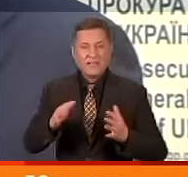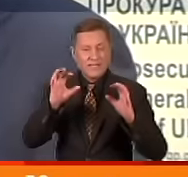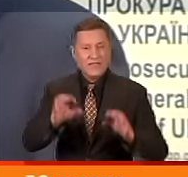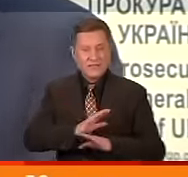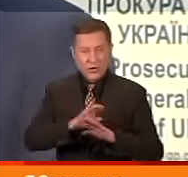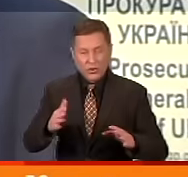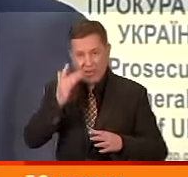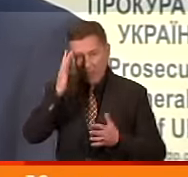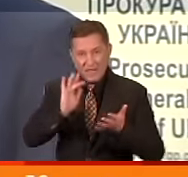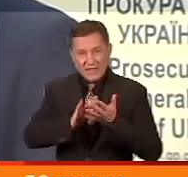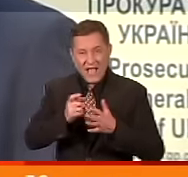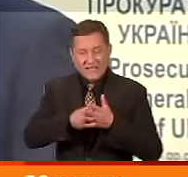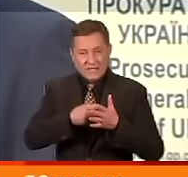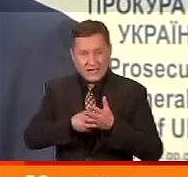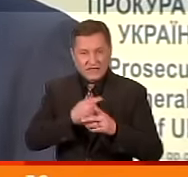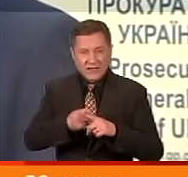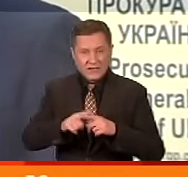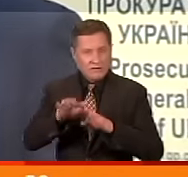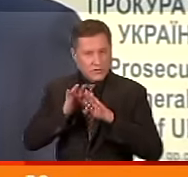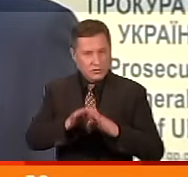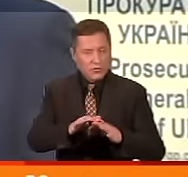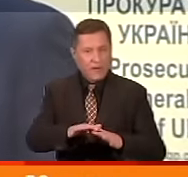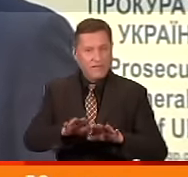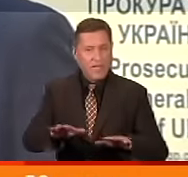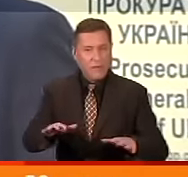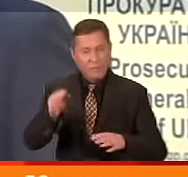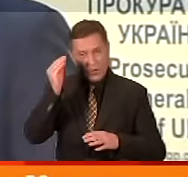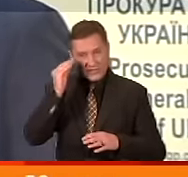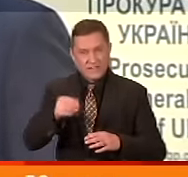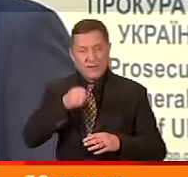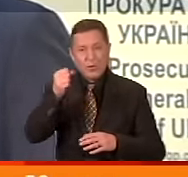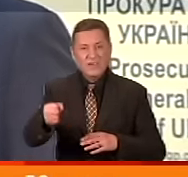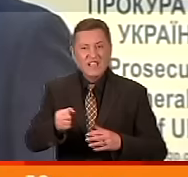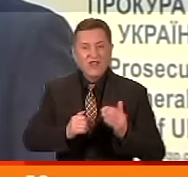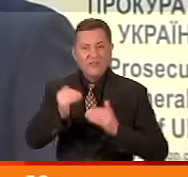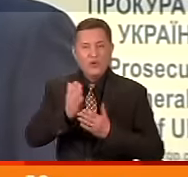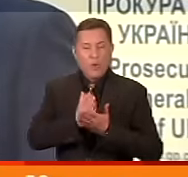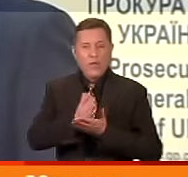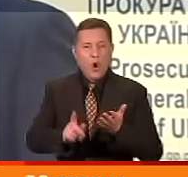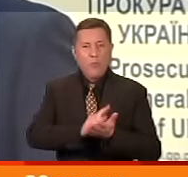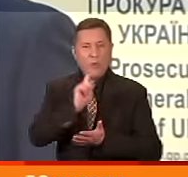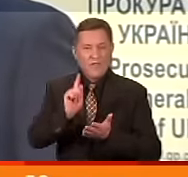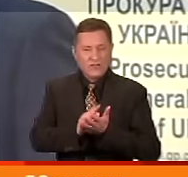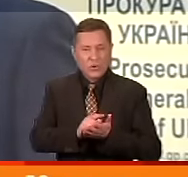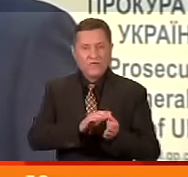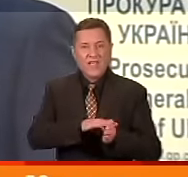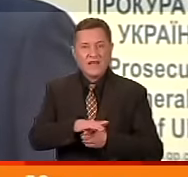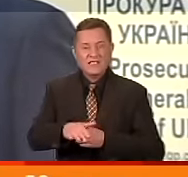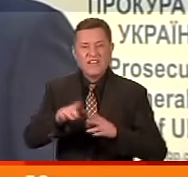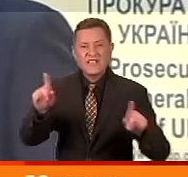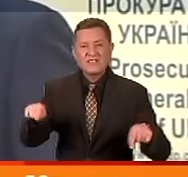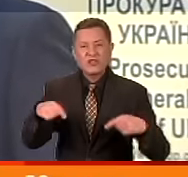слідства – це наступальна позиція по пред'явленню звинувачення високопосадовцям з обов'язковим реалізацією справи про